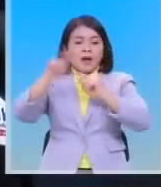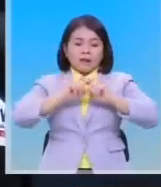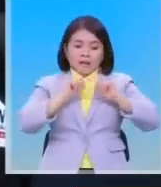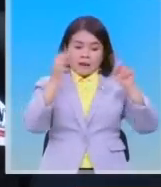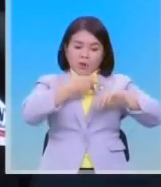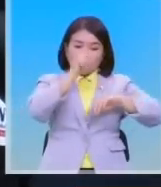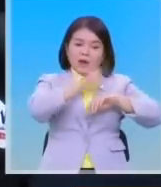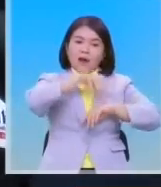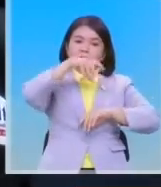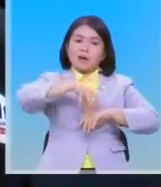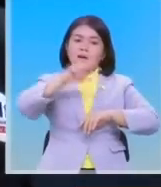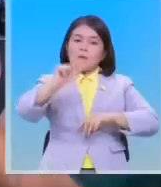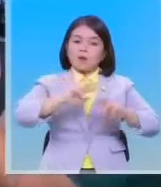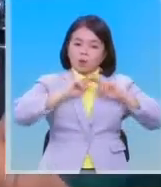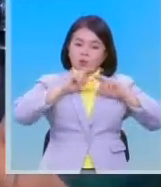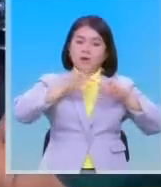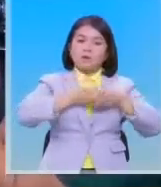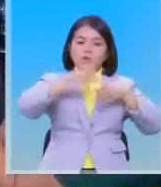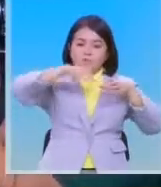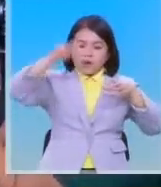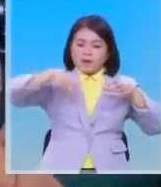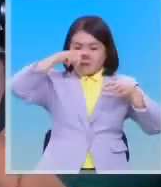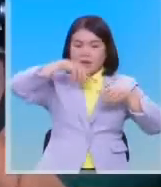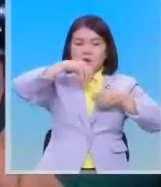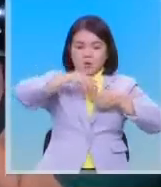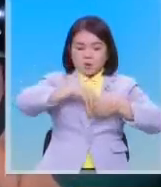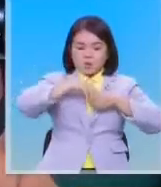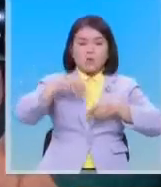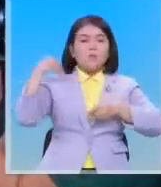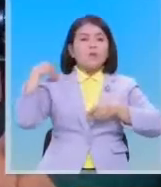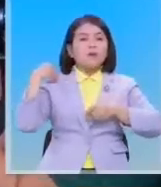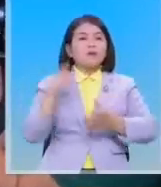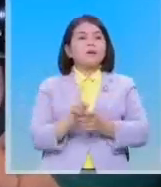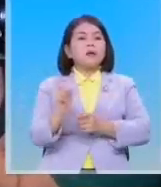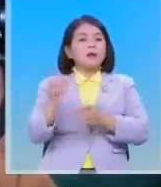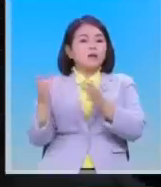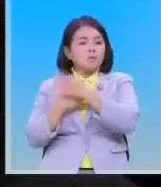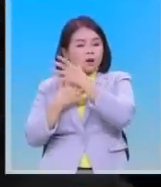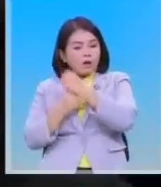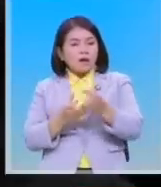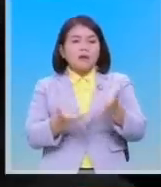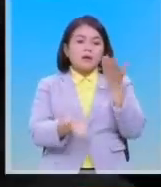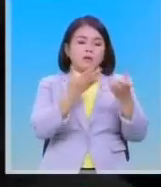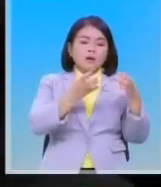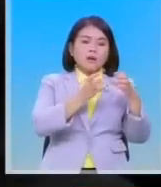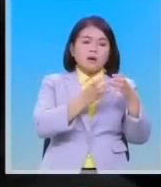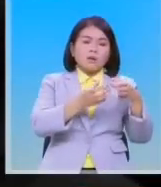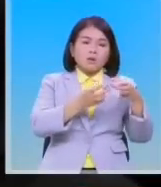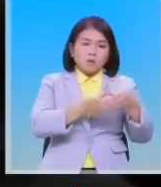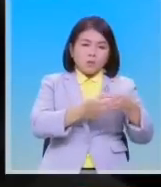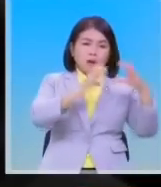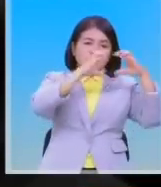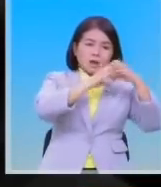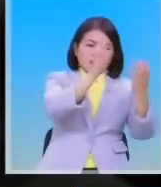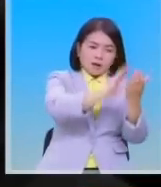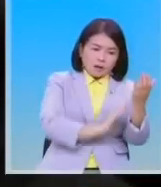เอาไว้ให้เป็นโควต้าของพรรคเพื่อไทย นะคะ คือประชาธิปัตย์ภูมิใจไทยบอกว่ายังไม่ได้เลือกแ